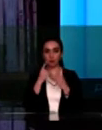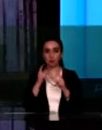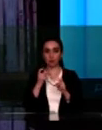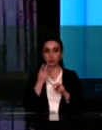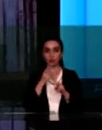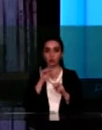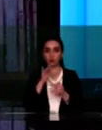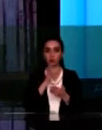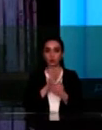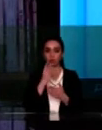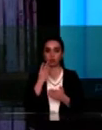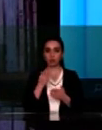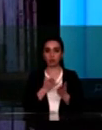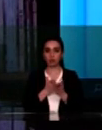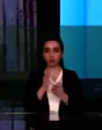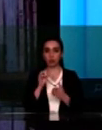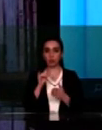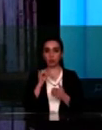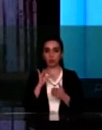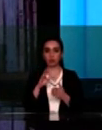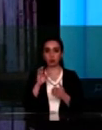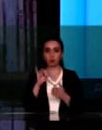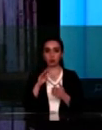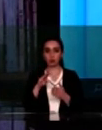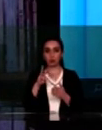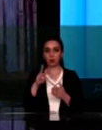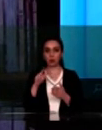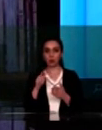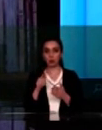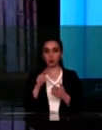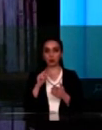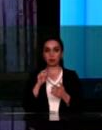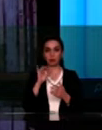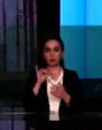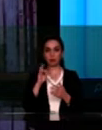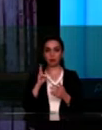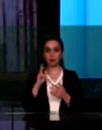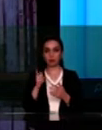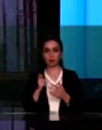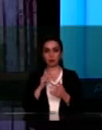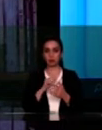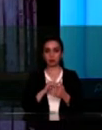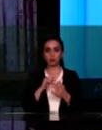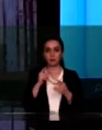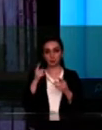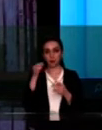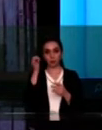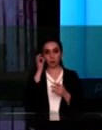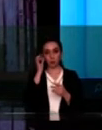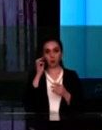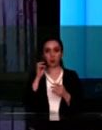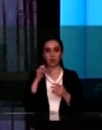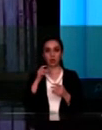У вас есть 4 варианта – байт, бит, мегабайт и килобайт. Мы все помним,